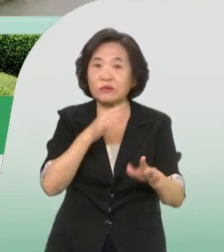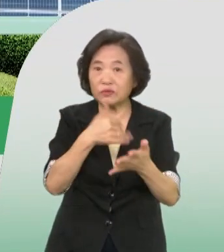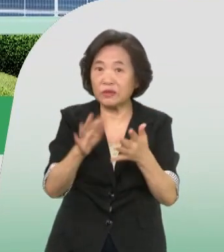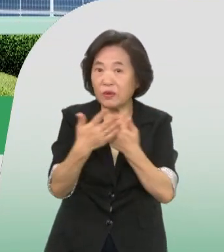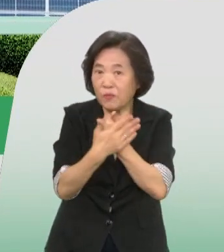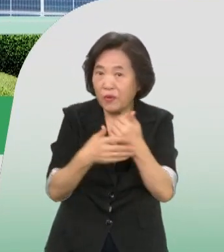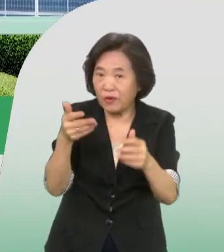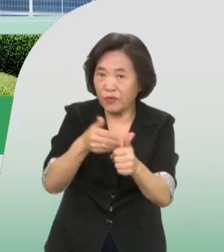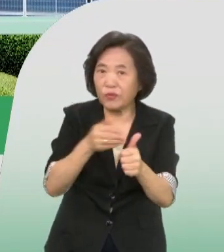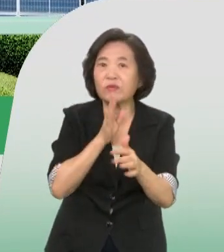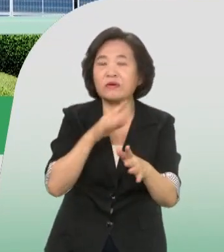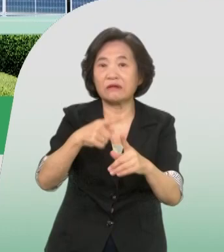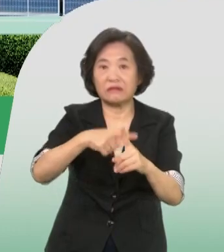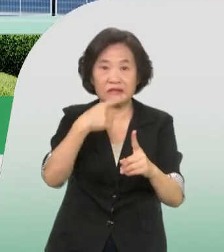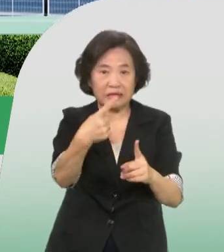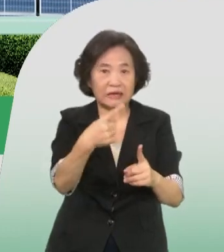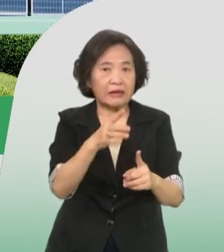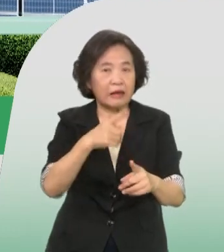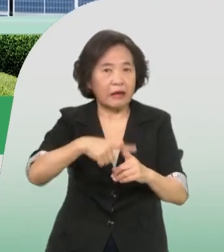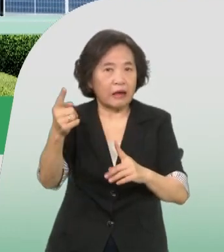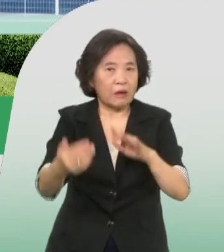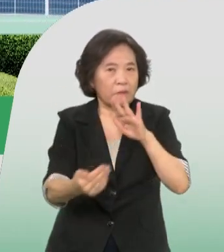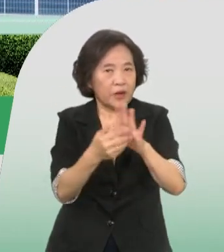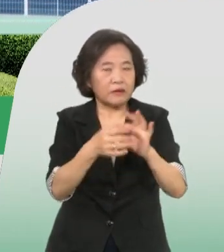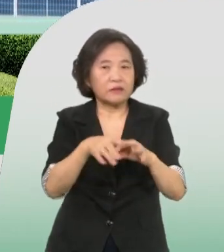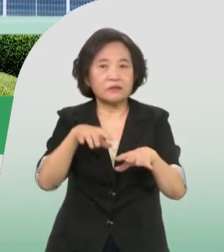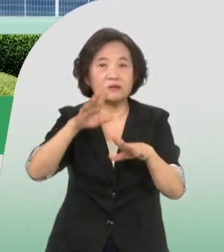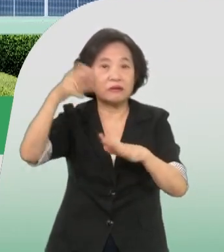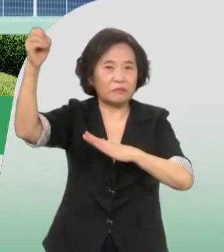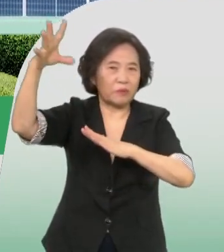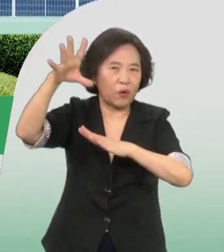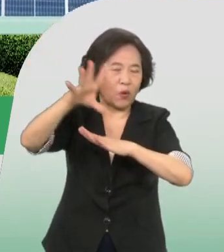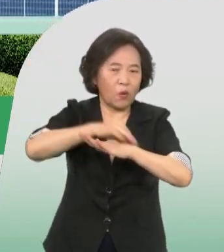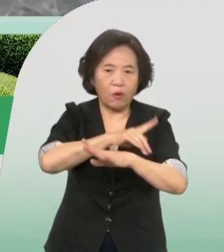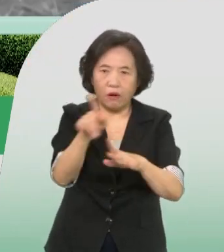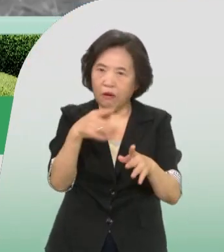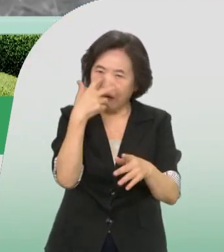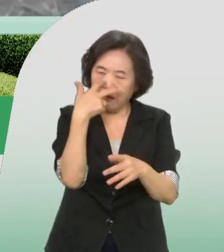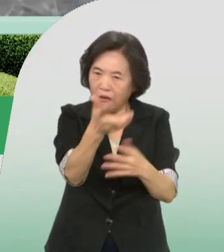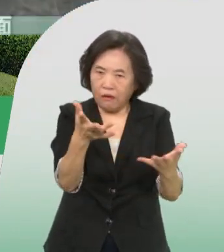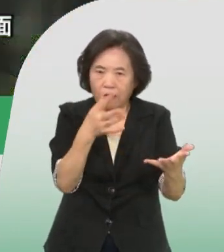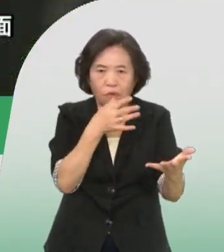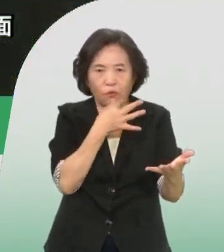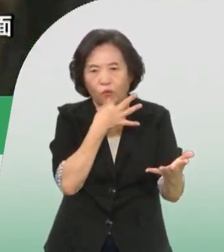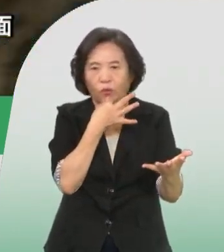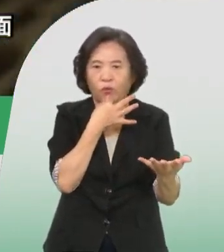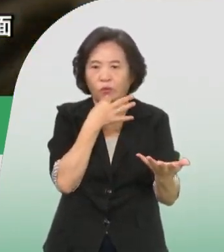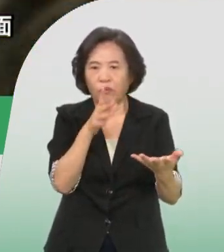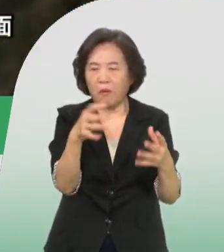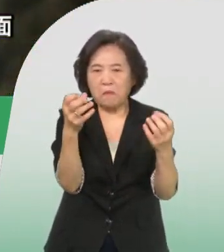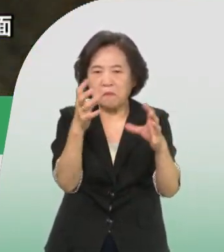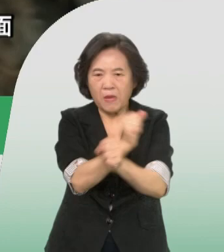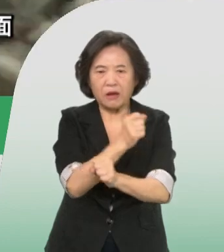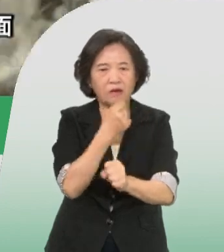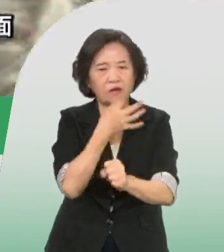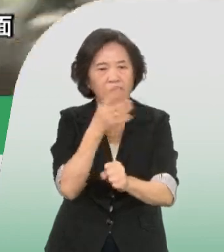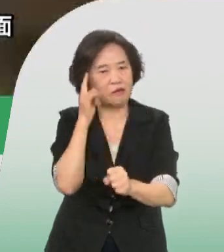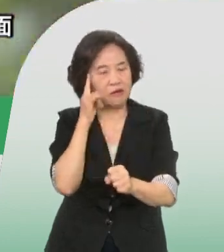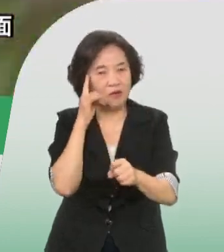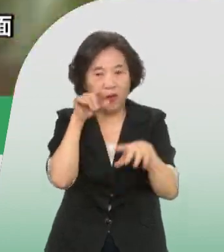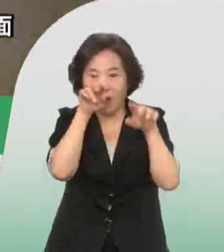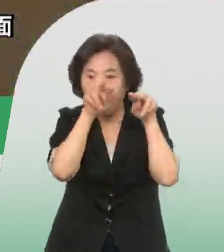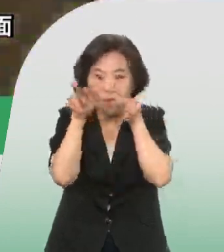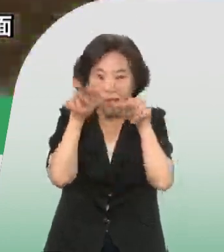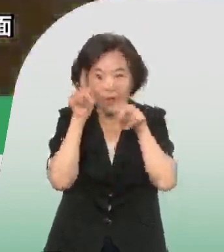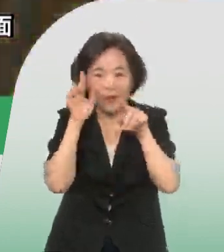动物生物按照原来在工程的发展下独独的威胁。 母猪太太类艰辛奋